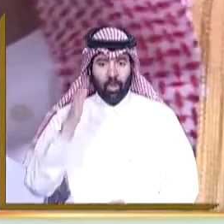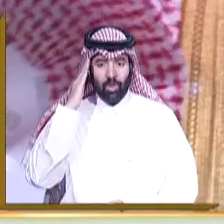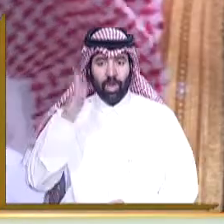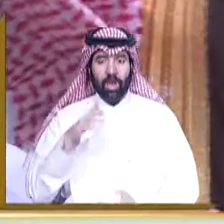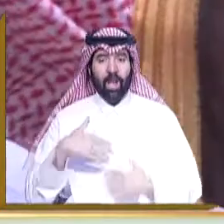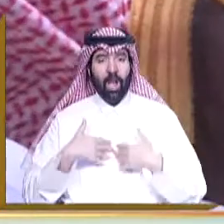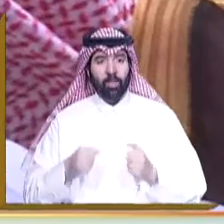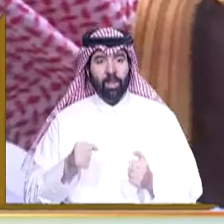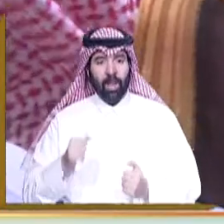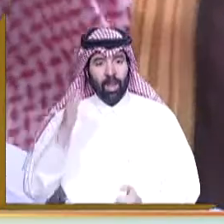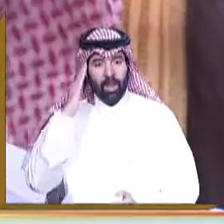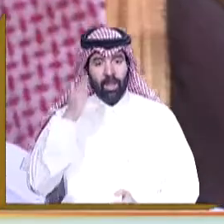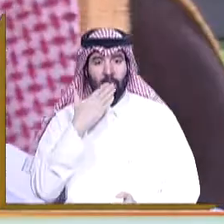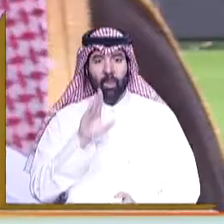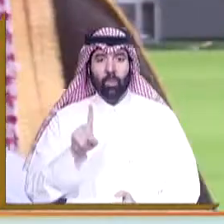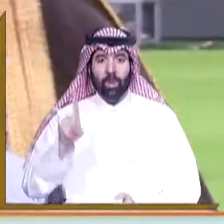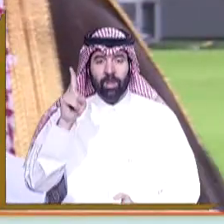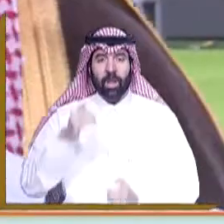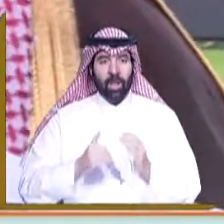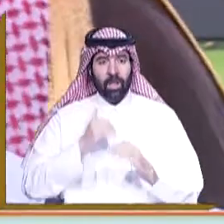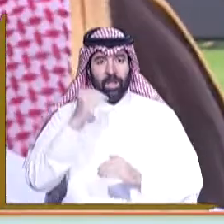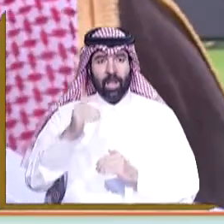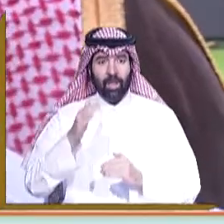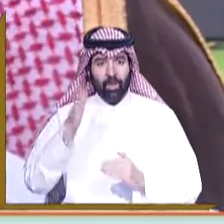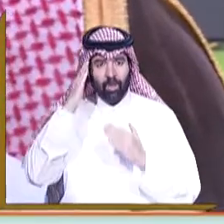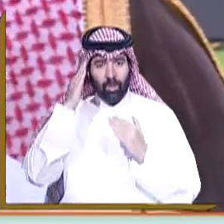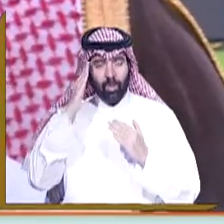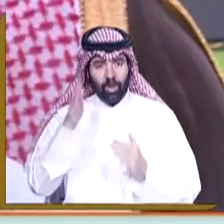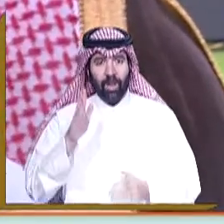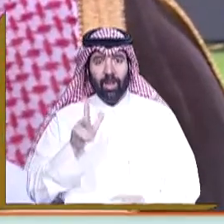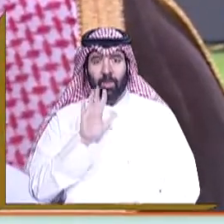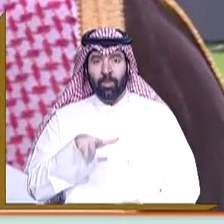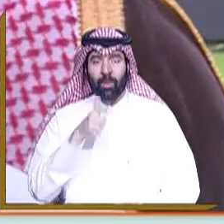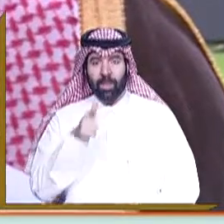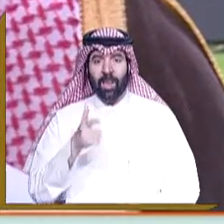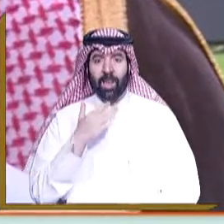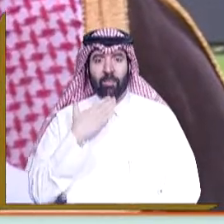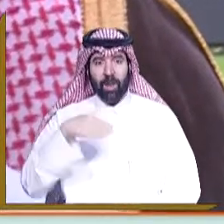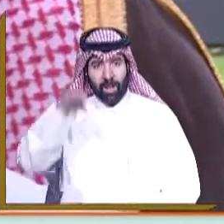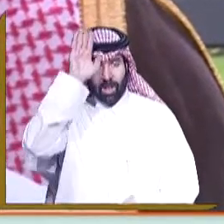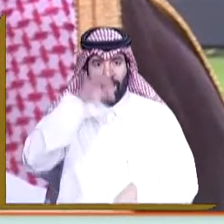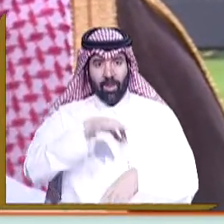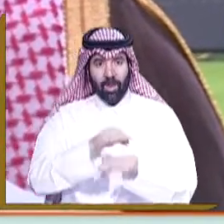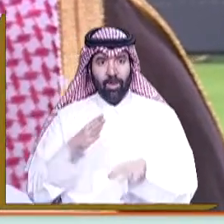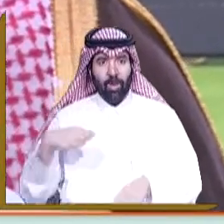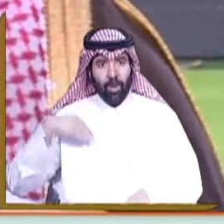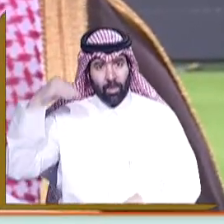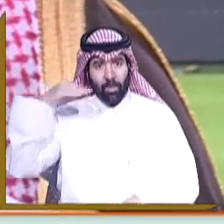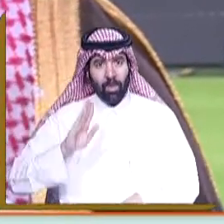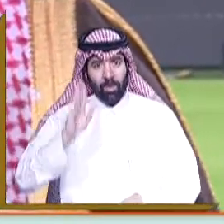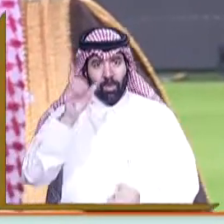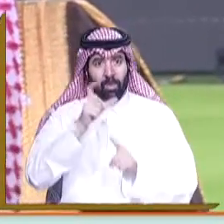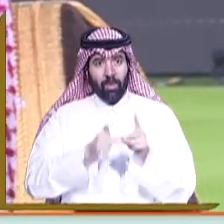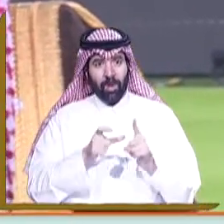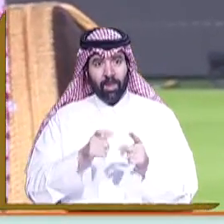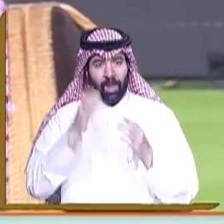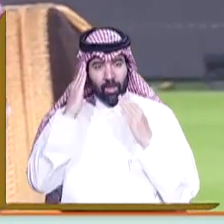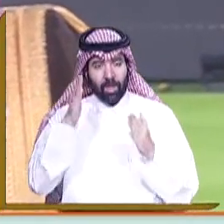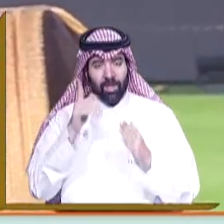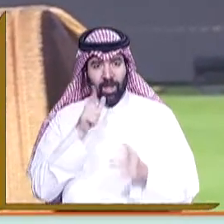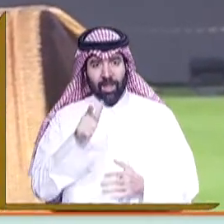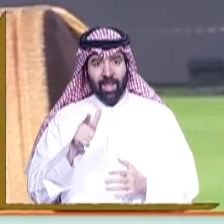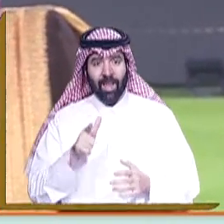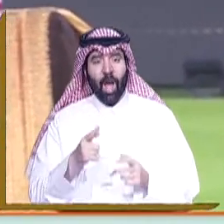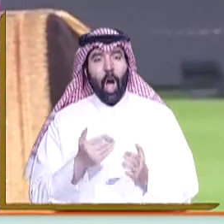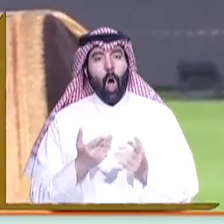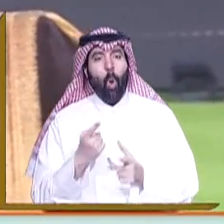رب العالمين، الحمد لله تقدم بالشكر إلى مقام سيدي خادم الحرمين الشريفين وسمي ولي عهده الكريم، أهدي هذا التخرج